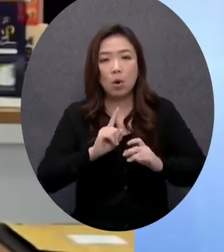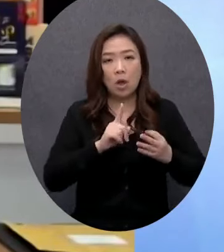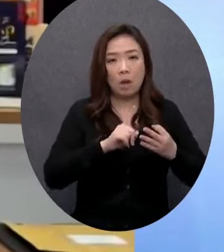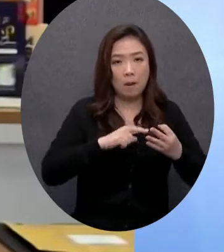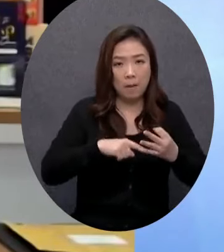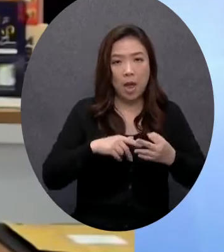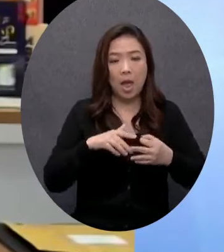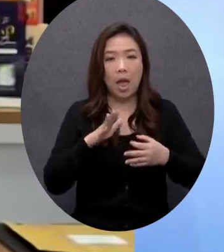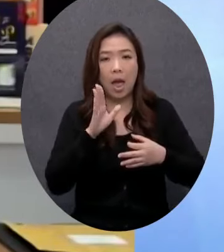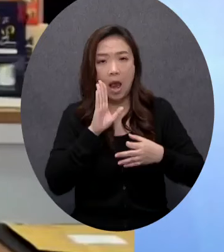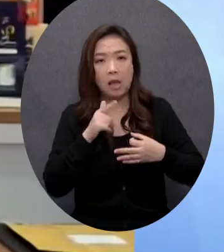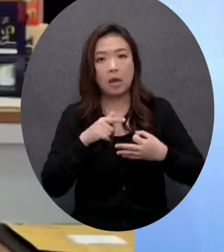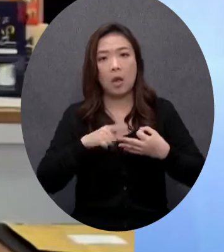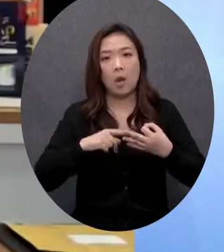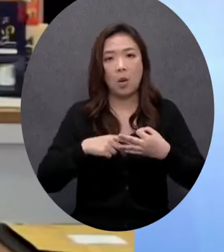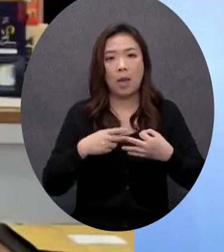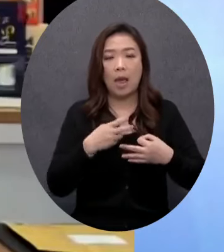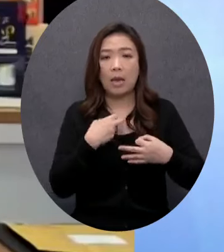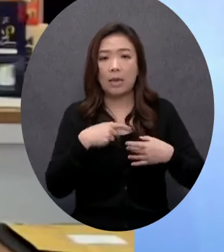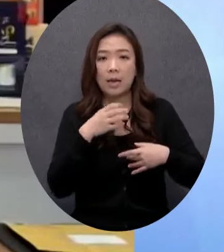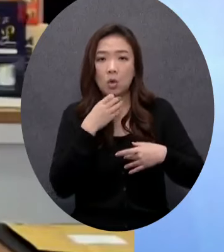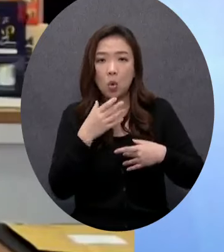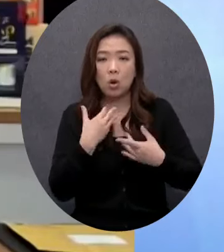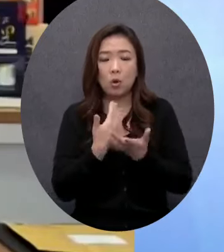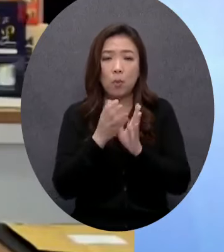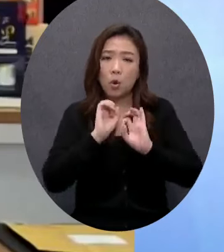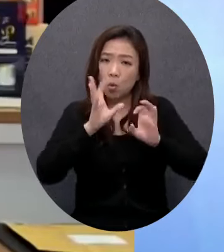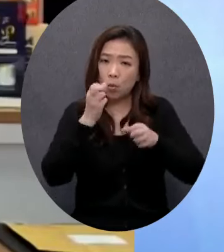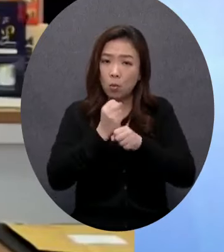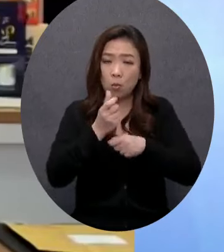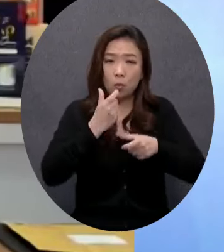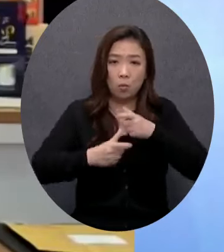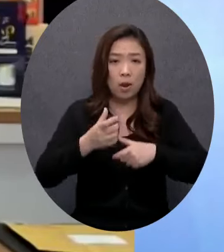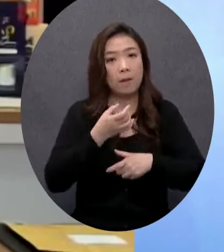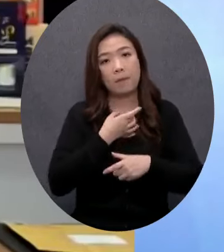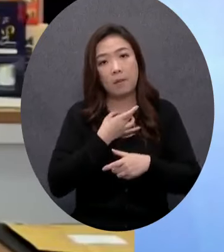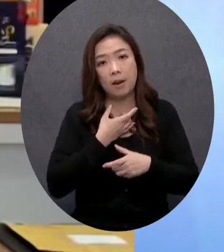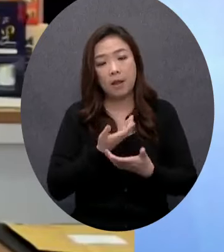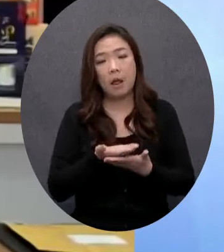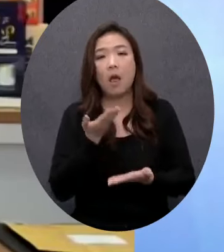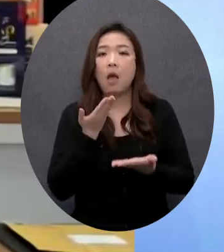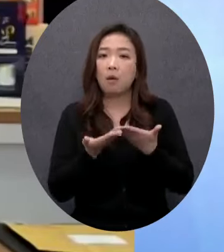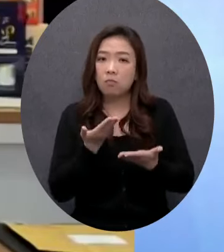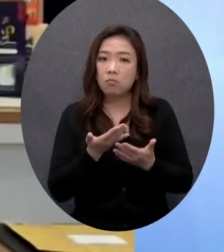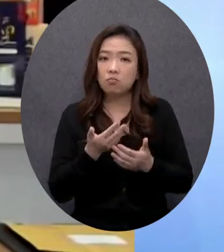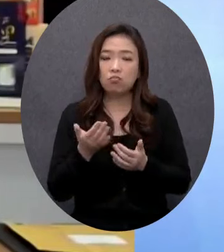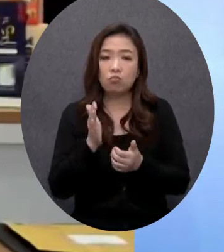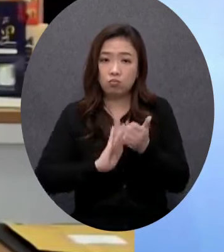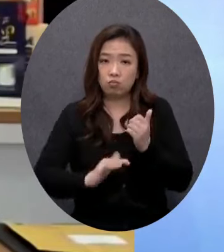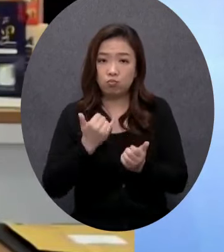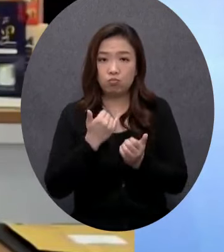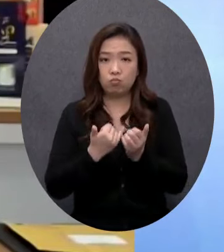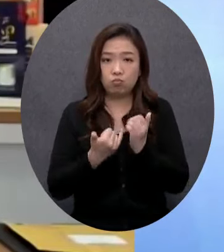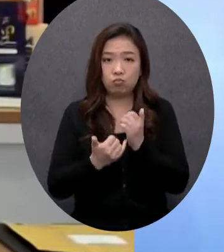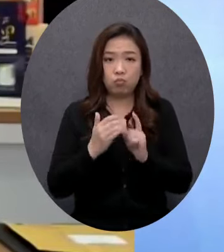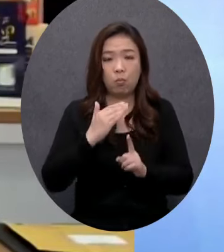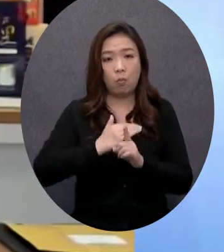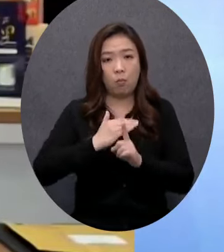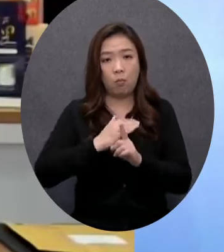啦，甚至乎係京東呢啲未公布業績咧，其實佢哋都仲可以令到個恆指再向上。因為從